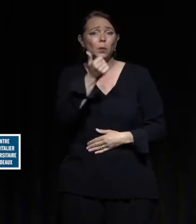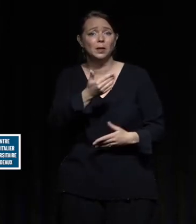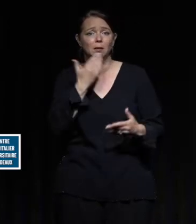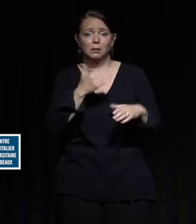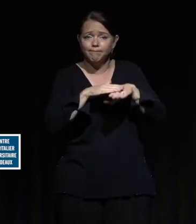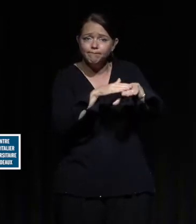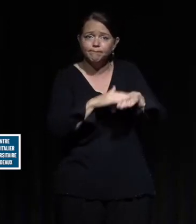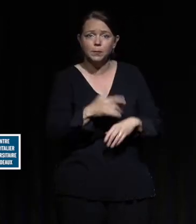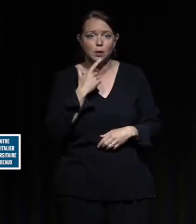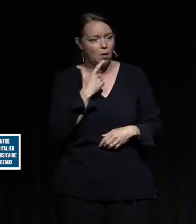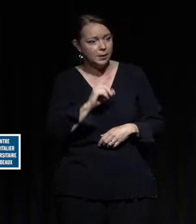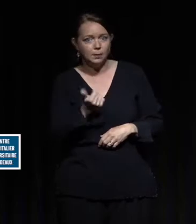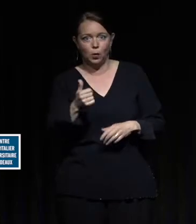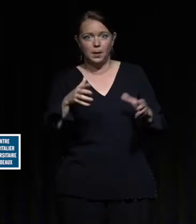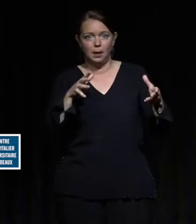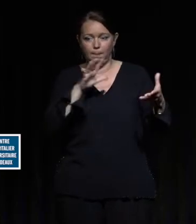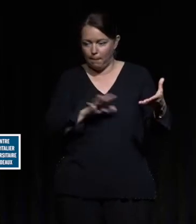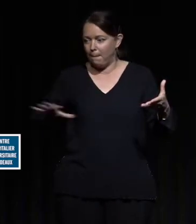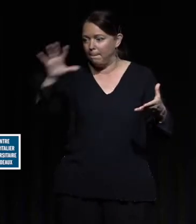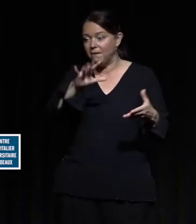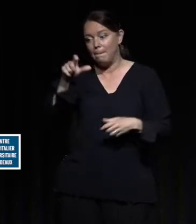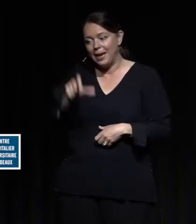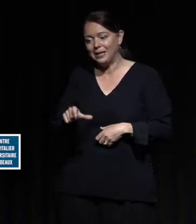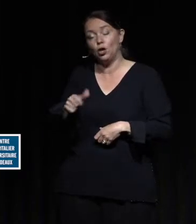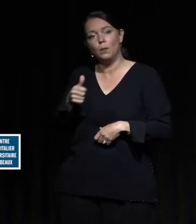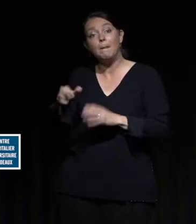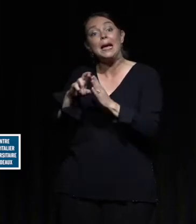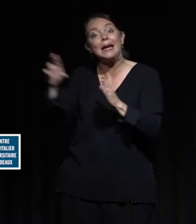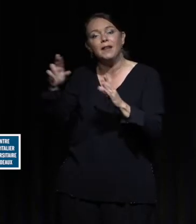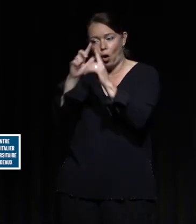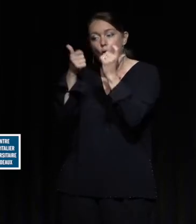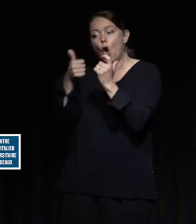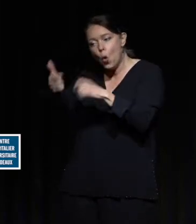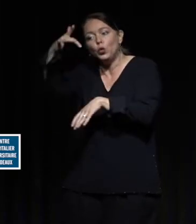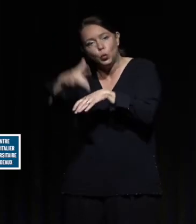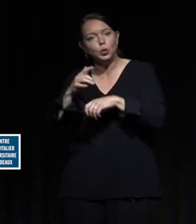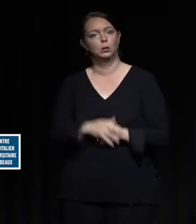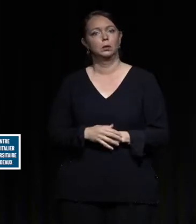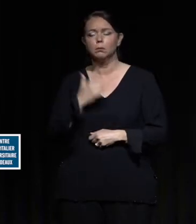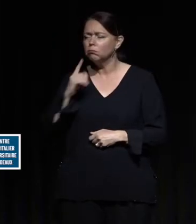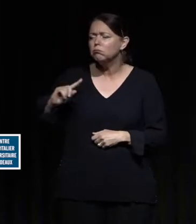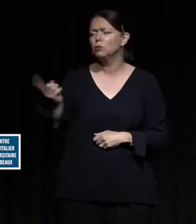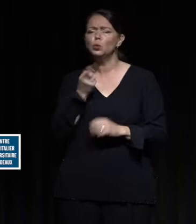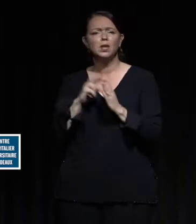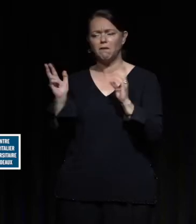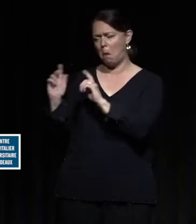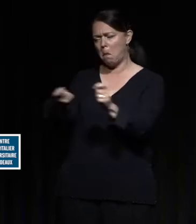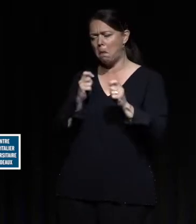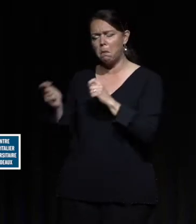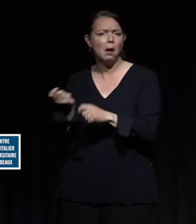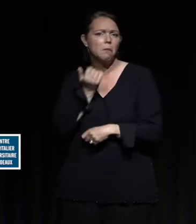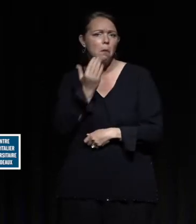d'un territoire à ce que ces examens soient faits par des gens référents. Et vous ne pouvez pas considérer que tout le monde est référent. Vous ne pouvez pas non plus faire des